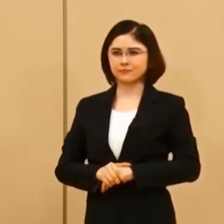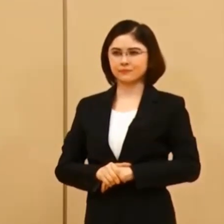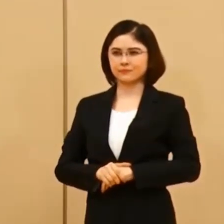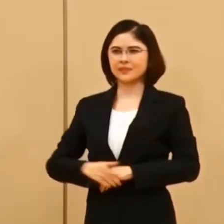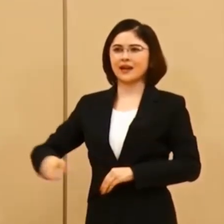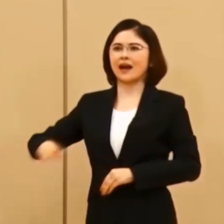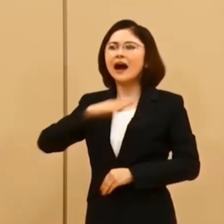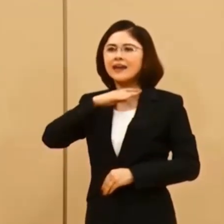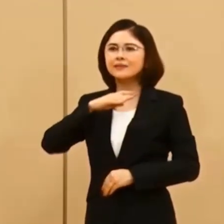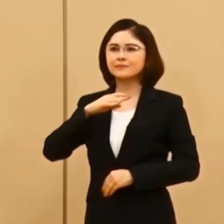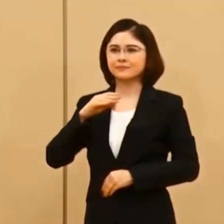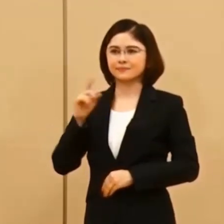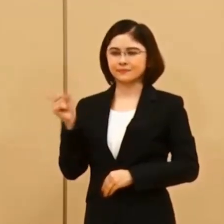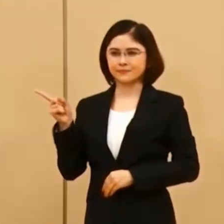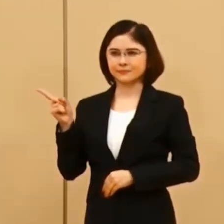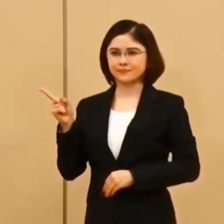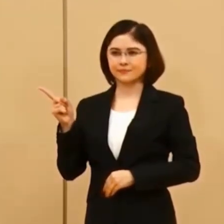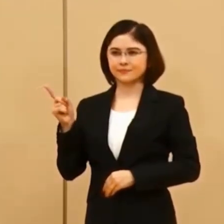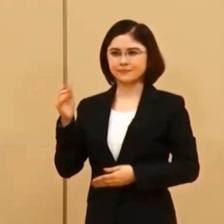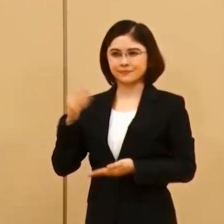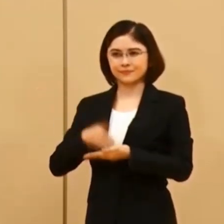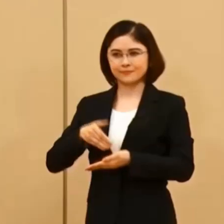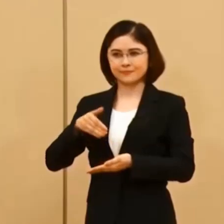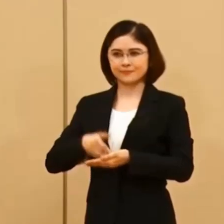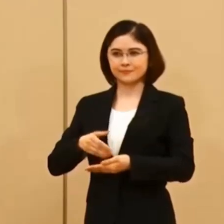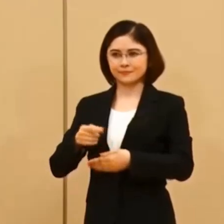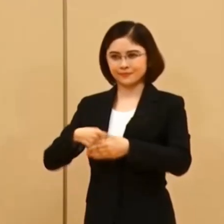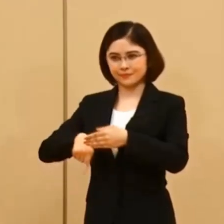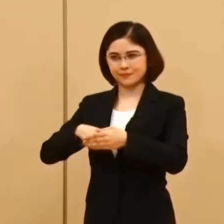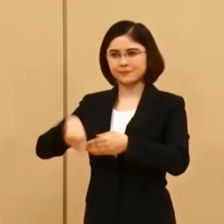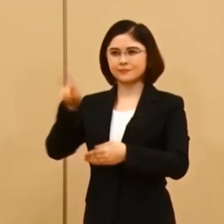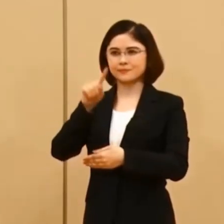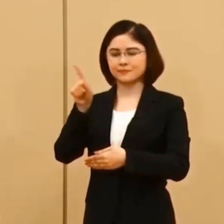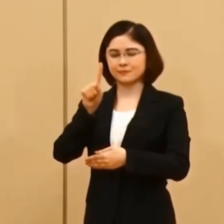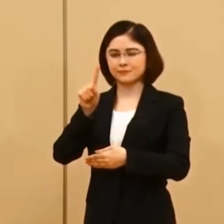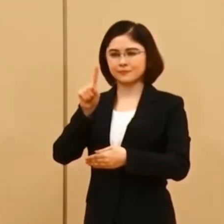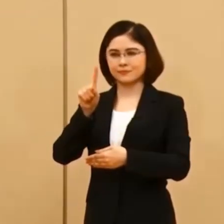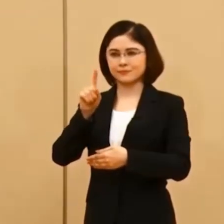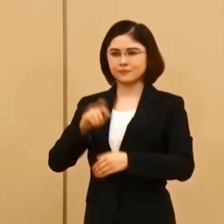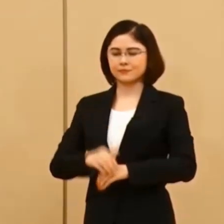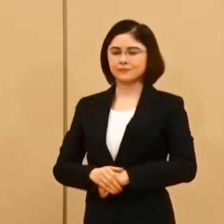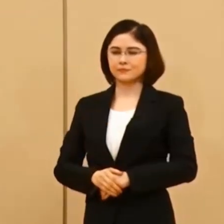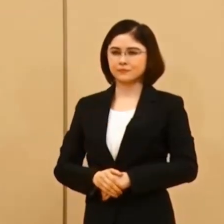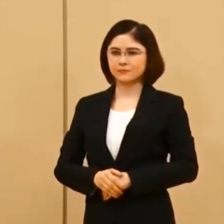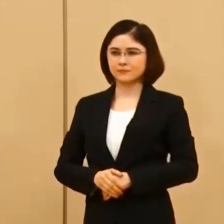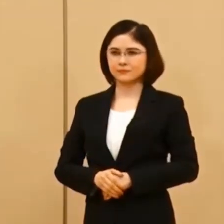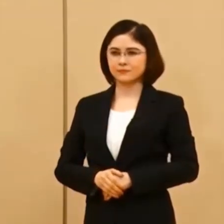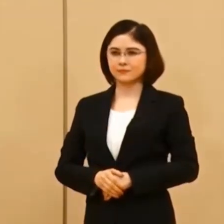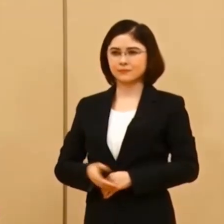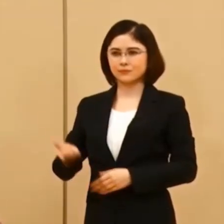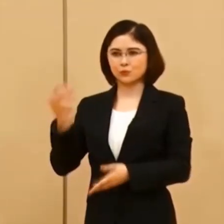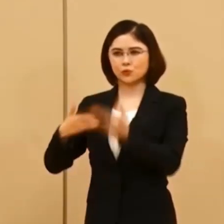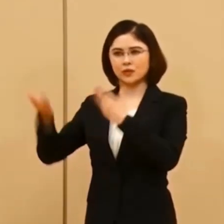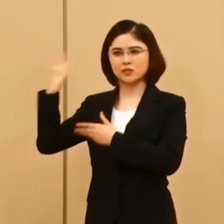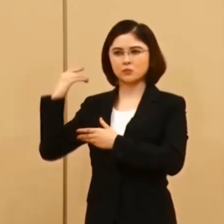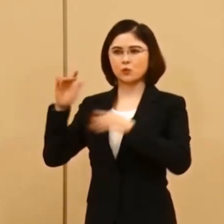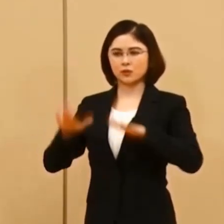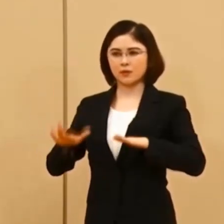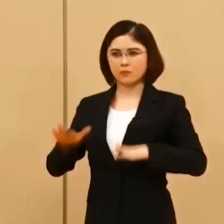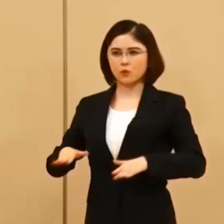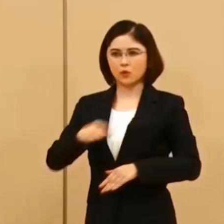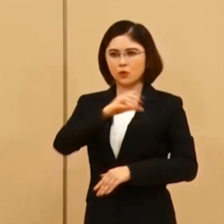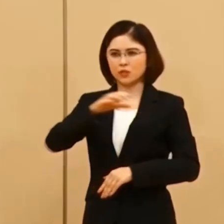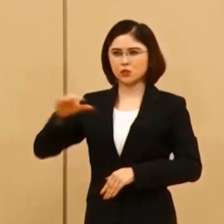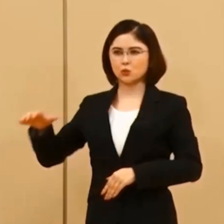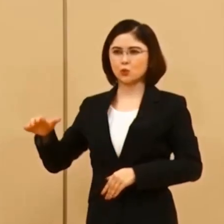志村けんさんがこんなことを入っています古今東西